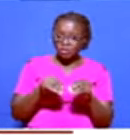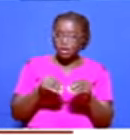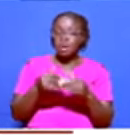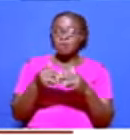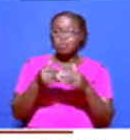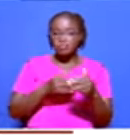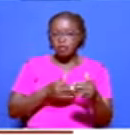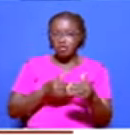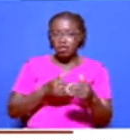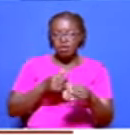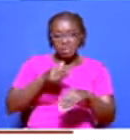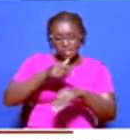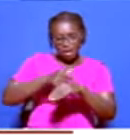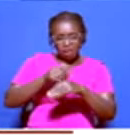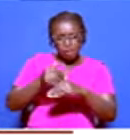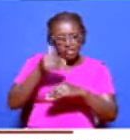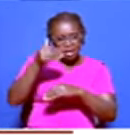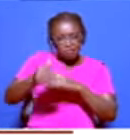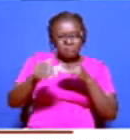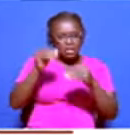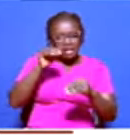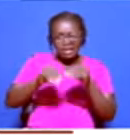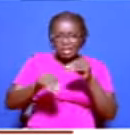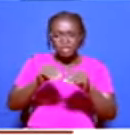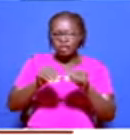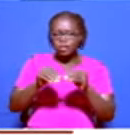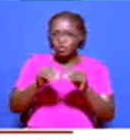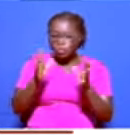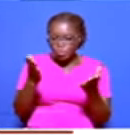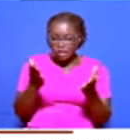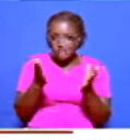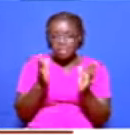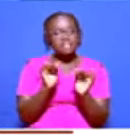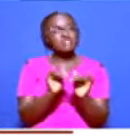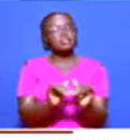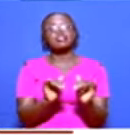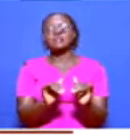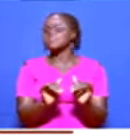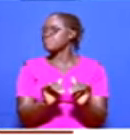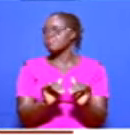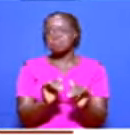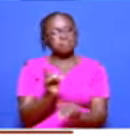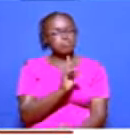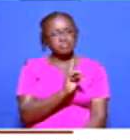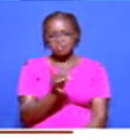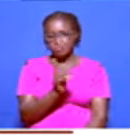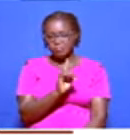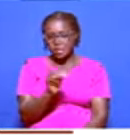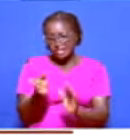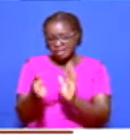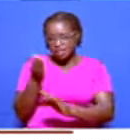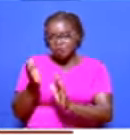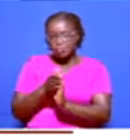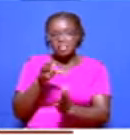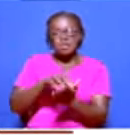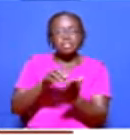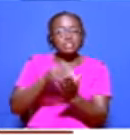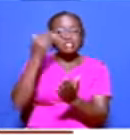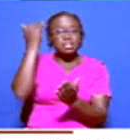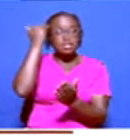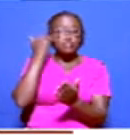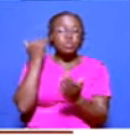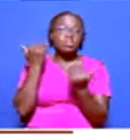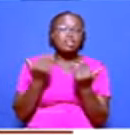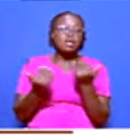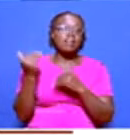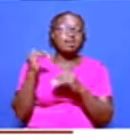na baada ya uchaguzi litasazwa. Akitoa wito wa kuharakisha uamuzi wa kesi za kiuchaguzi zilizo mahakamani kwa sasa,